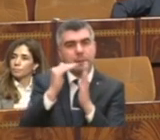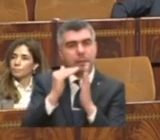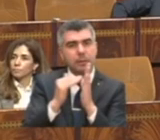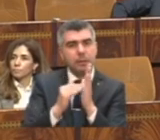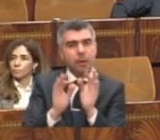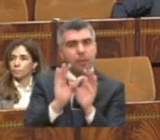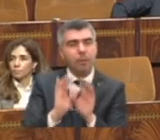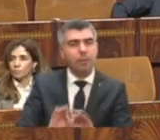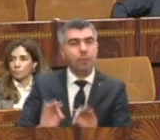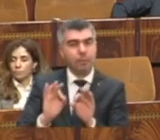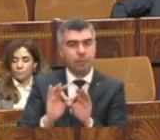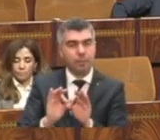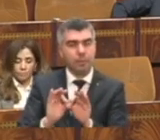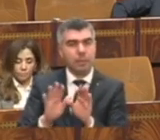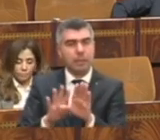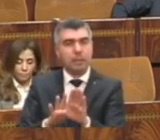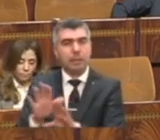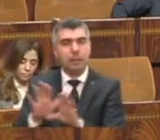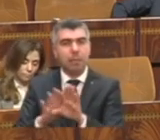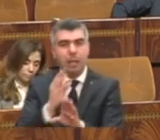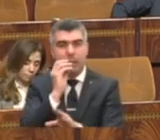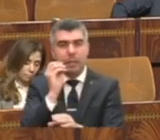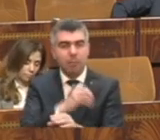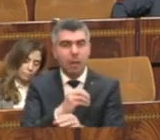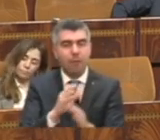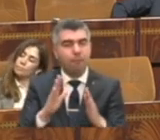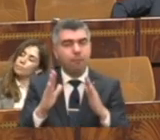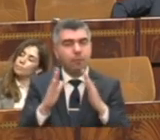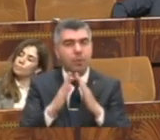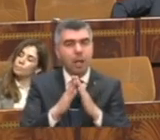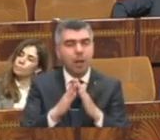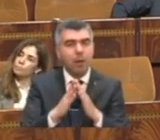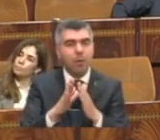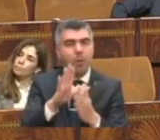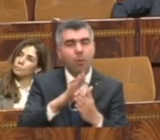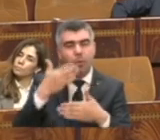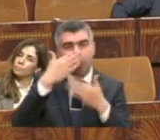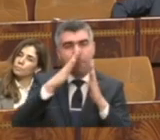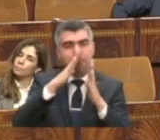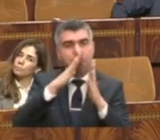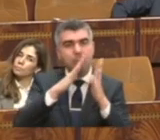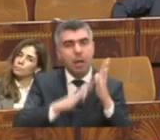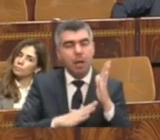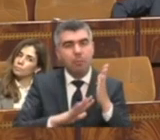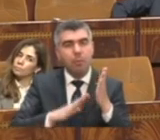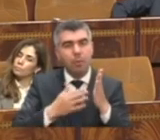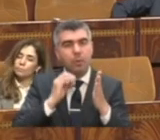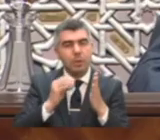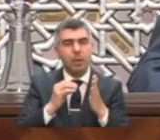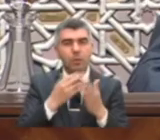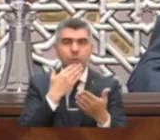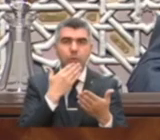رغم الشروع بخصوص تدبير النفايات المنزلية والنفايات المماثلة لها على صعيد النفوذ الترابي في علاقتها بتوفير.